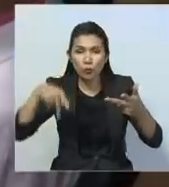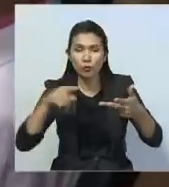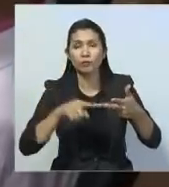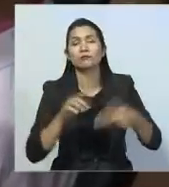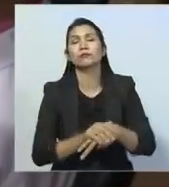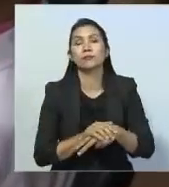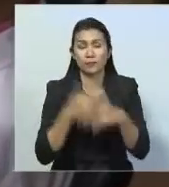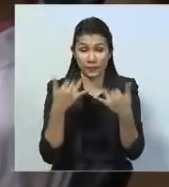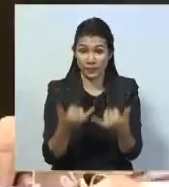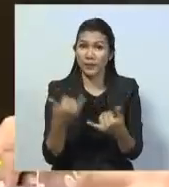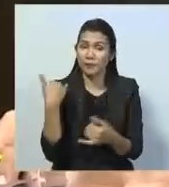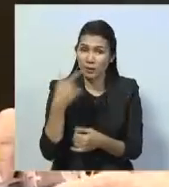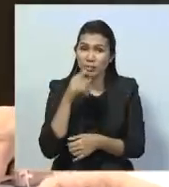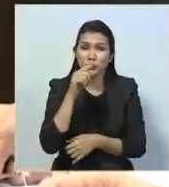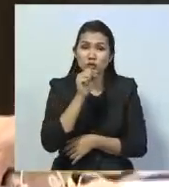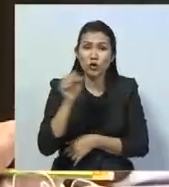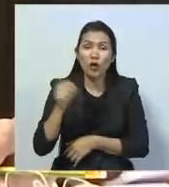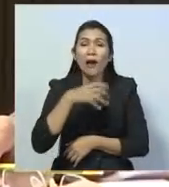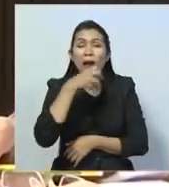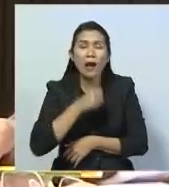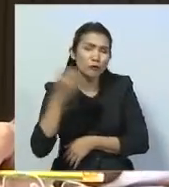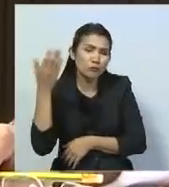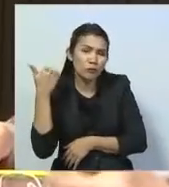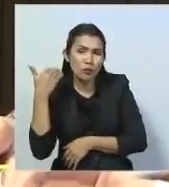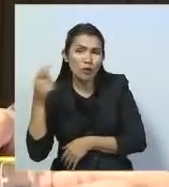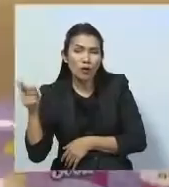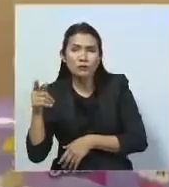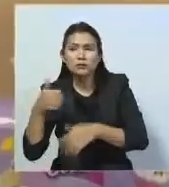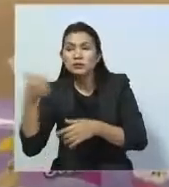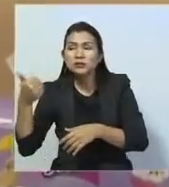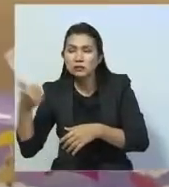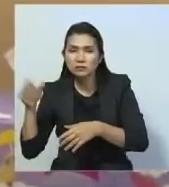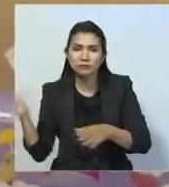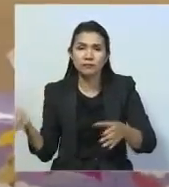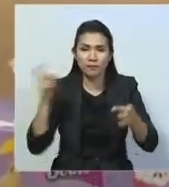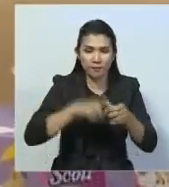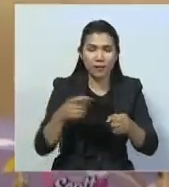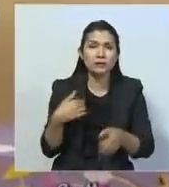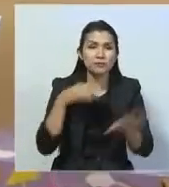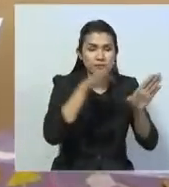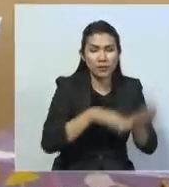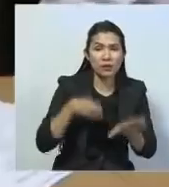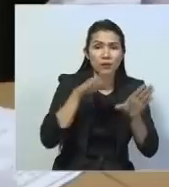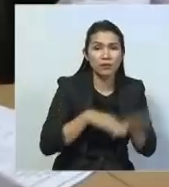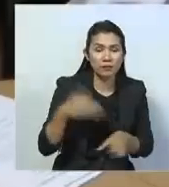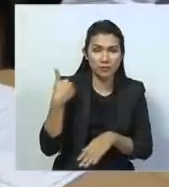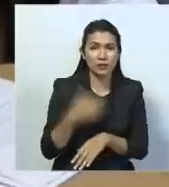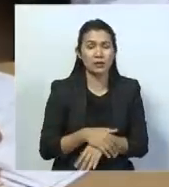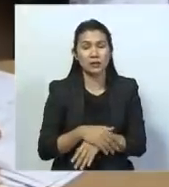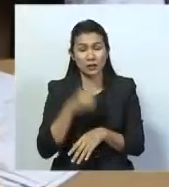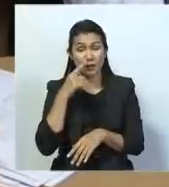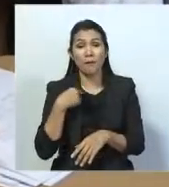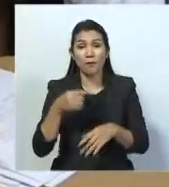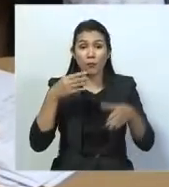คะขณะเดียวกันก็ยังมีอดีตส.ส.จากพรรคการเมืองอื่นๆเนี่ยทยอยเดินทางมาเข้าสมัครเป็นสมาชิกของพรรคด้วยอย่างเช่นนายพักตีห